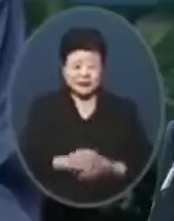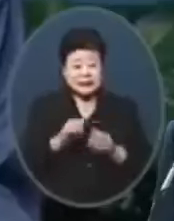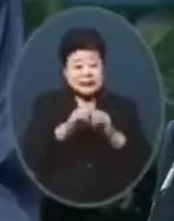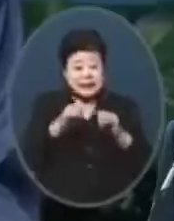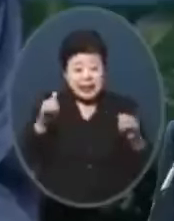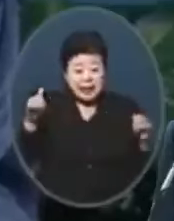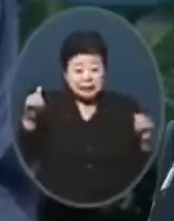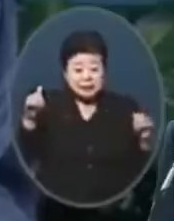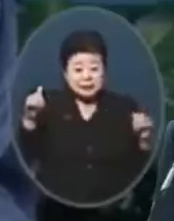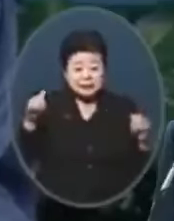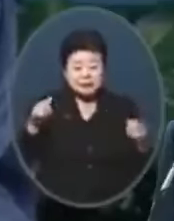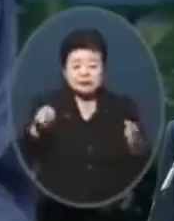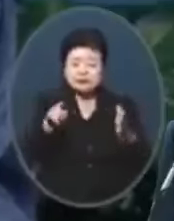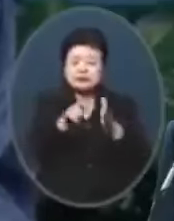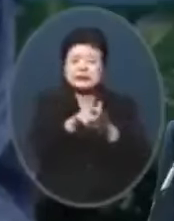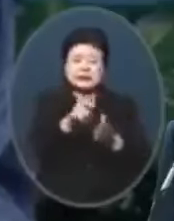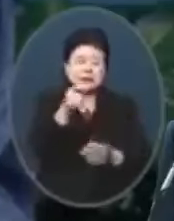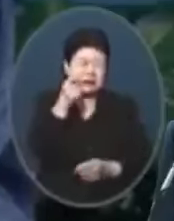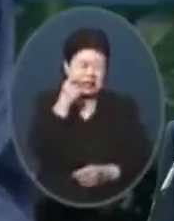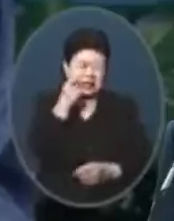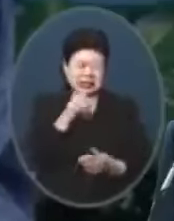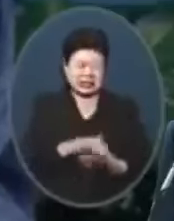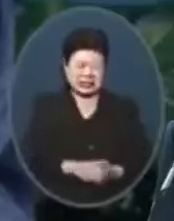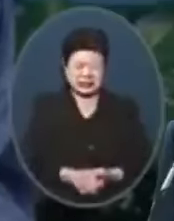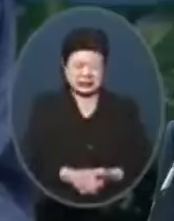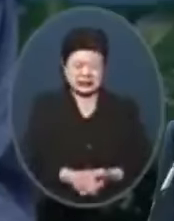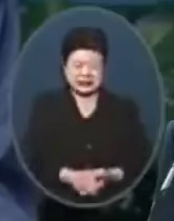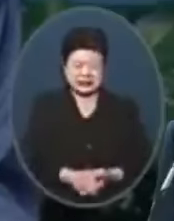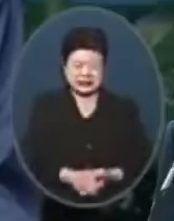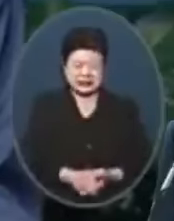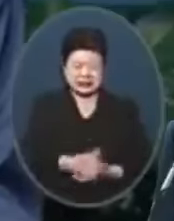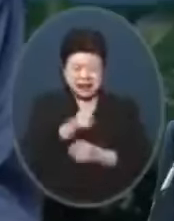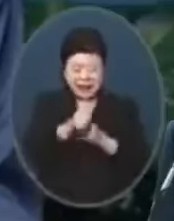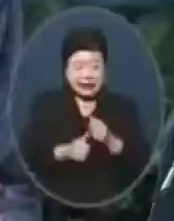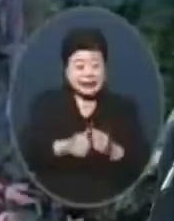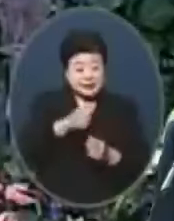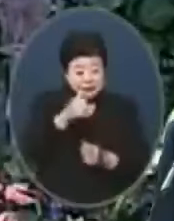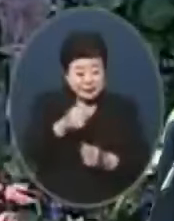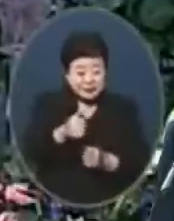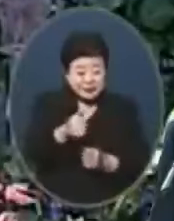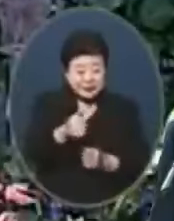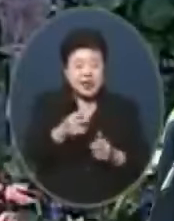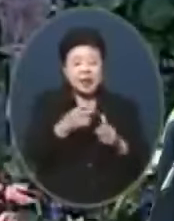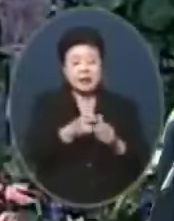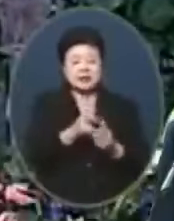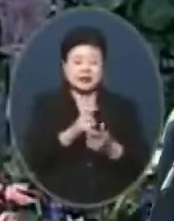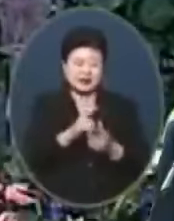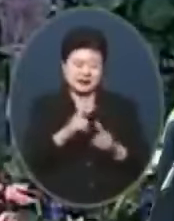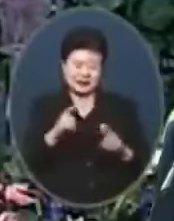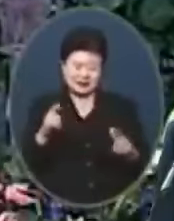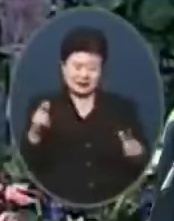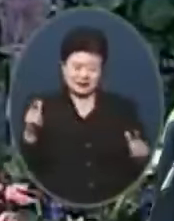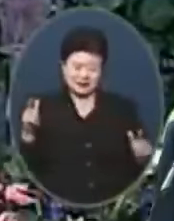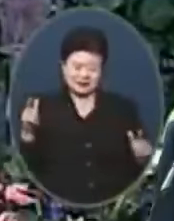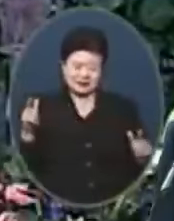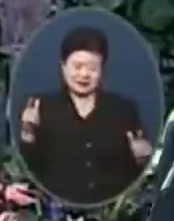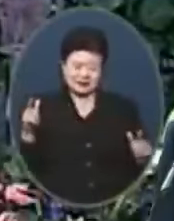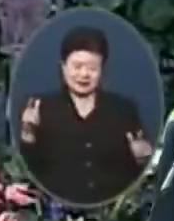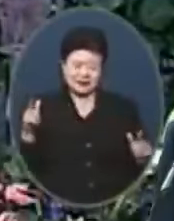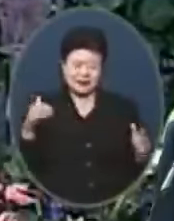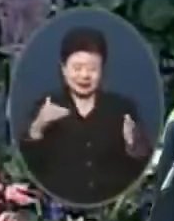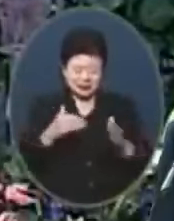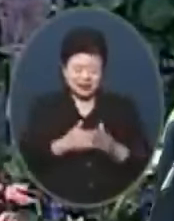사람이 사람을 믿을 수 없지 않습니까? 그런데 하나님은 배신하지 않고 끝까지